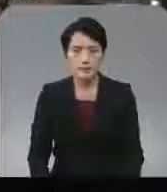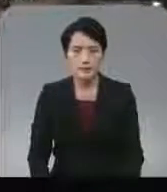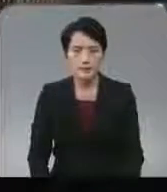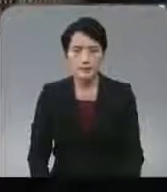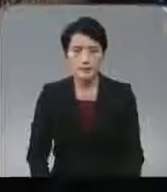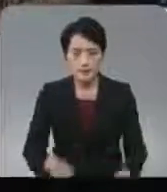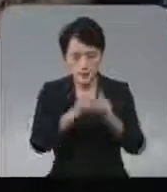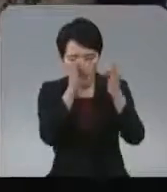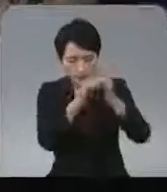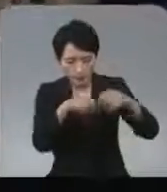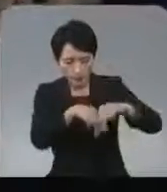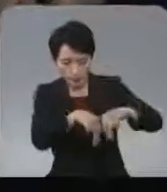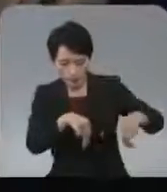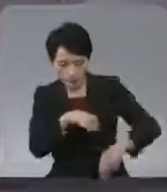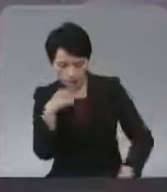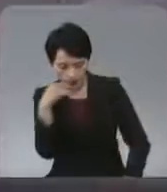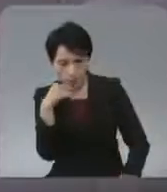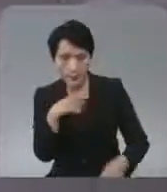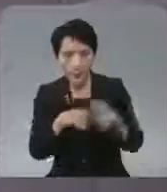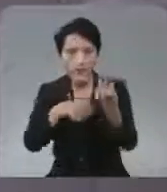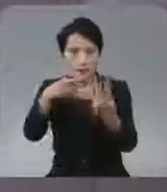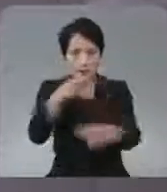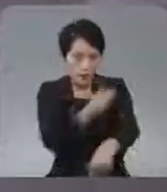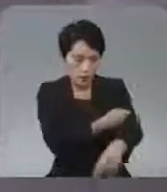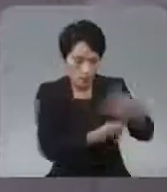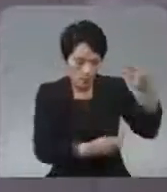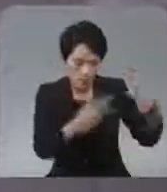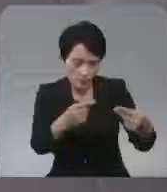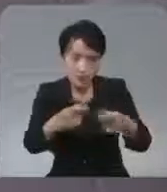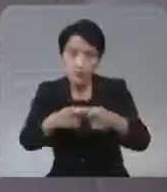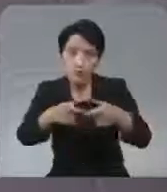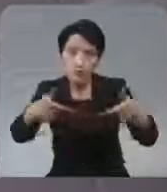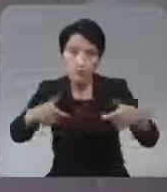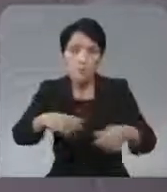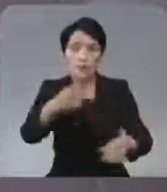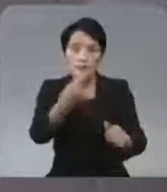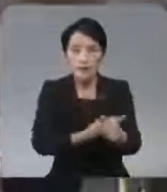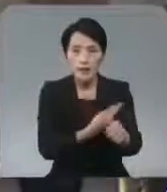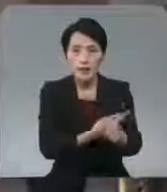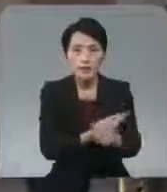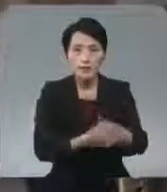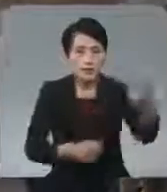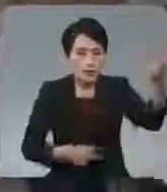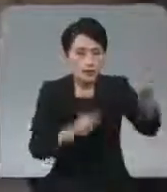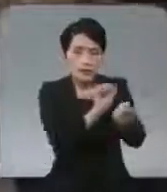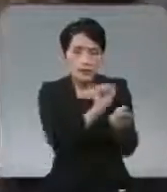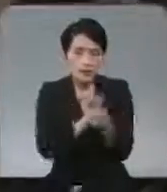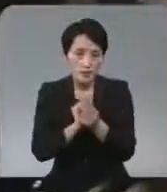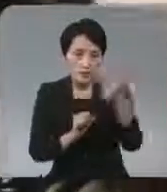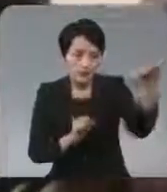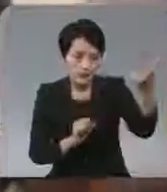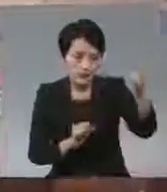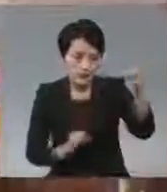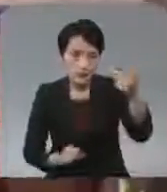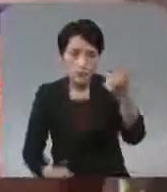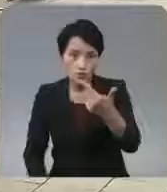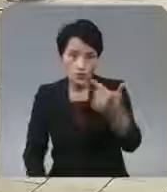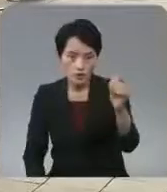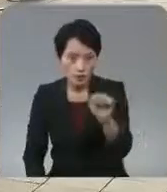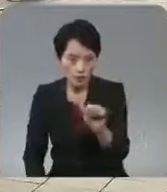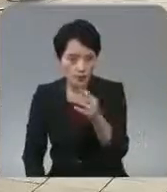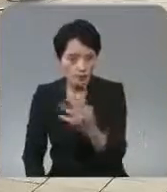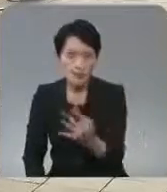新型コロナの感染者と重症者の数がオミクロン株の出現にもかかわらず政府の強化された感染